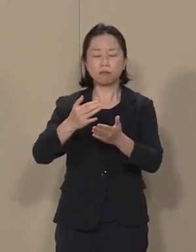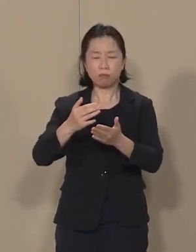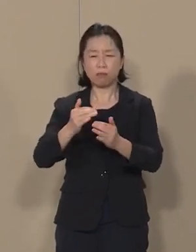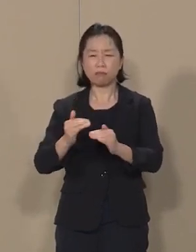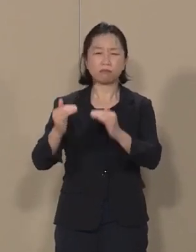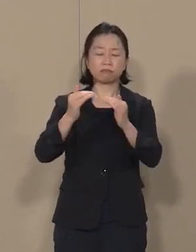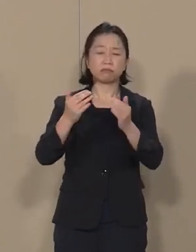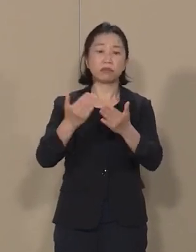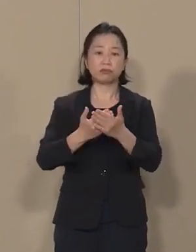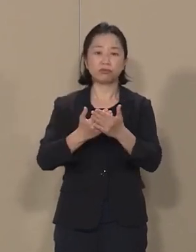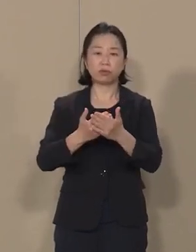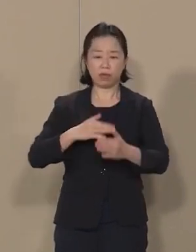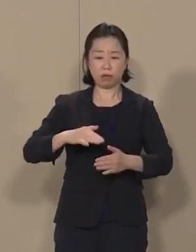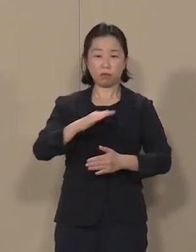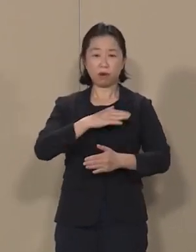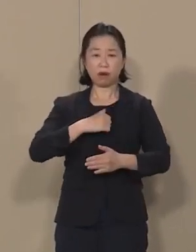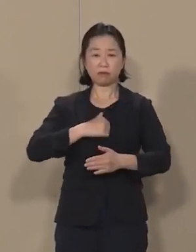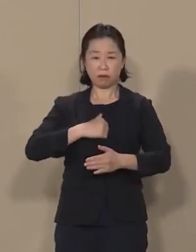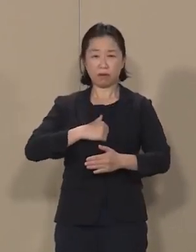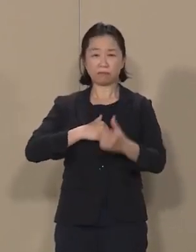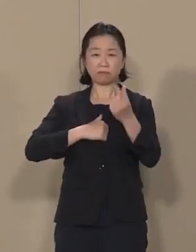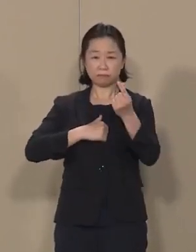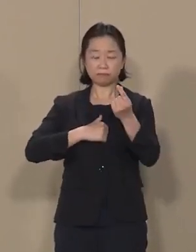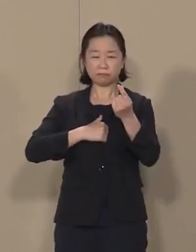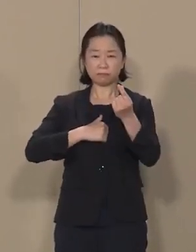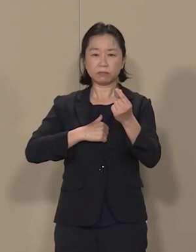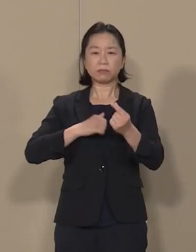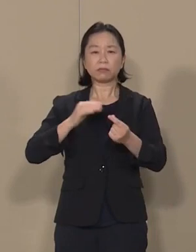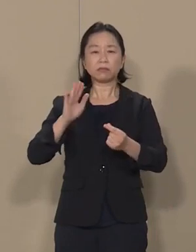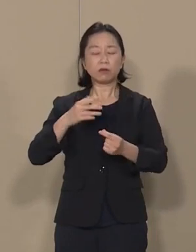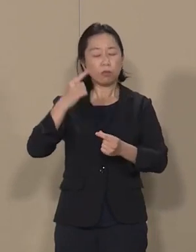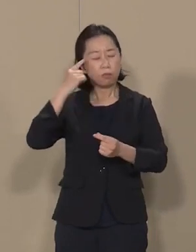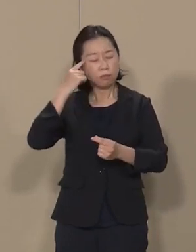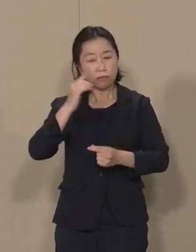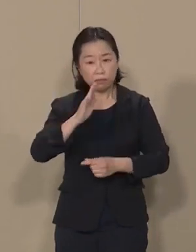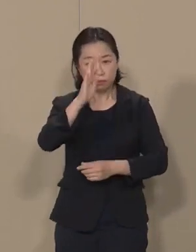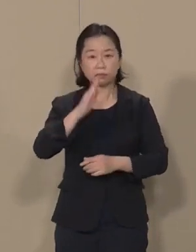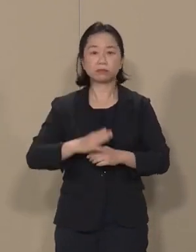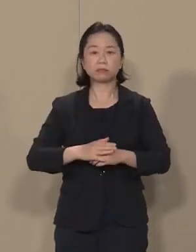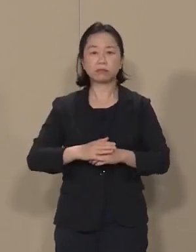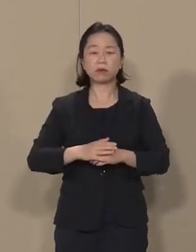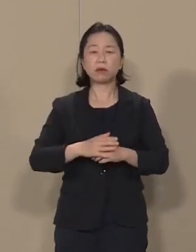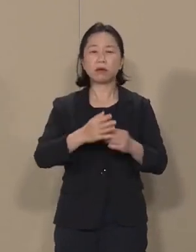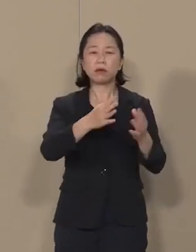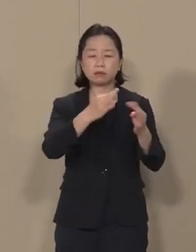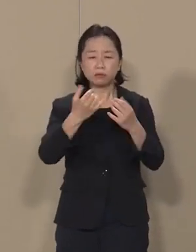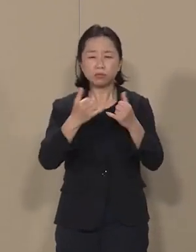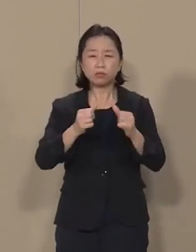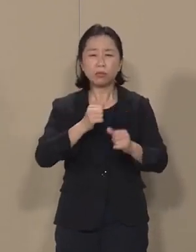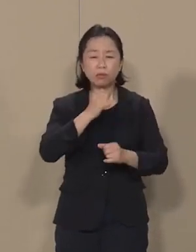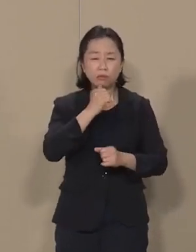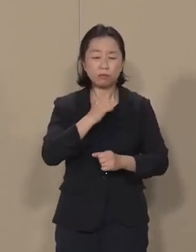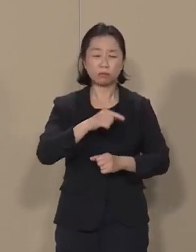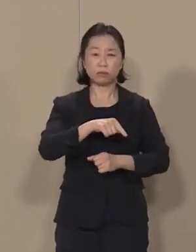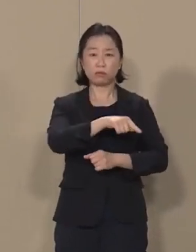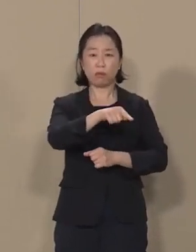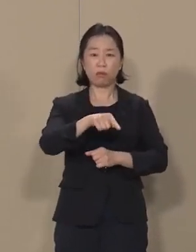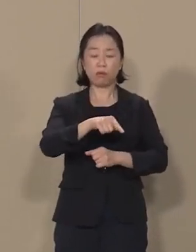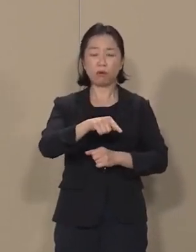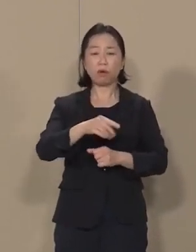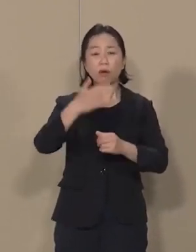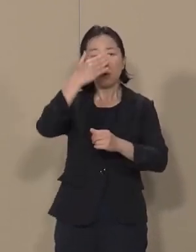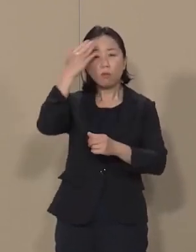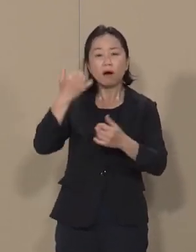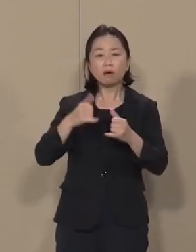たことで私たちは我慢をしてきましたでも今見てください多くの人が貧しくなってそして若者はとても低い